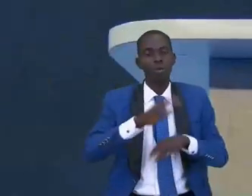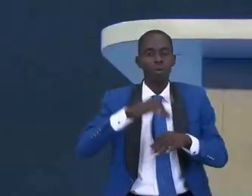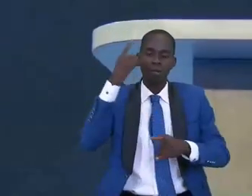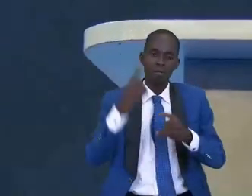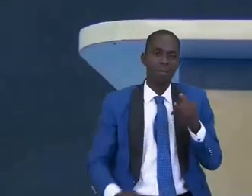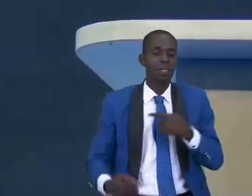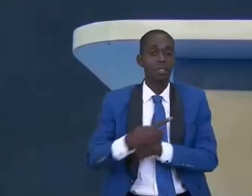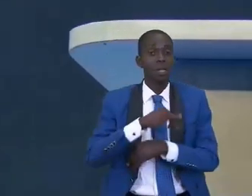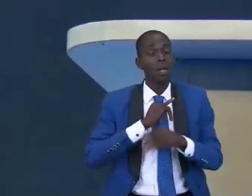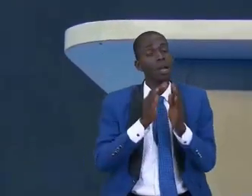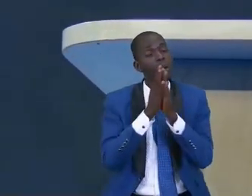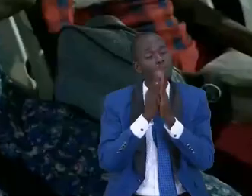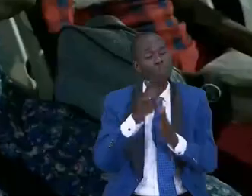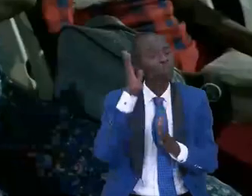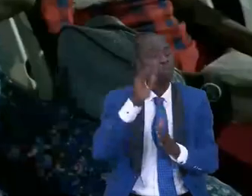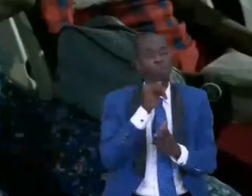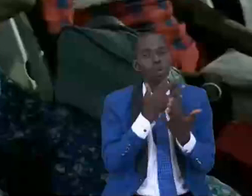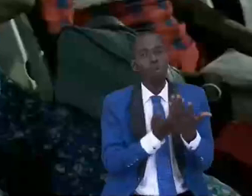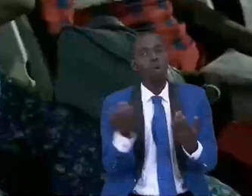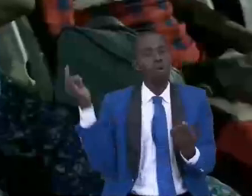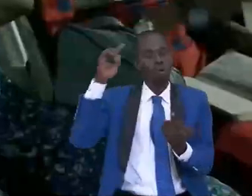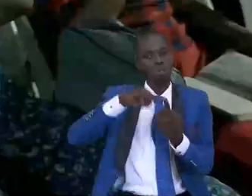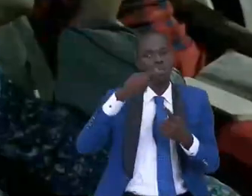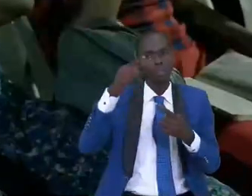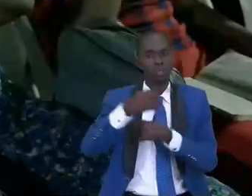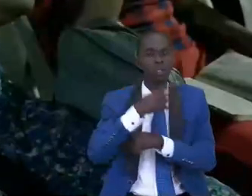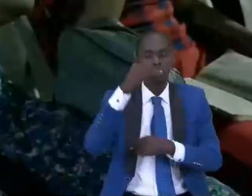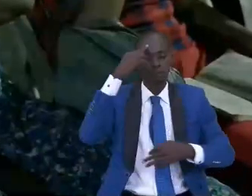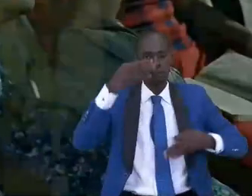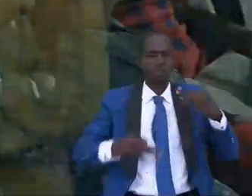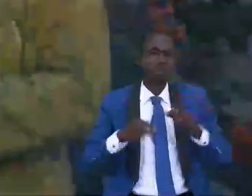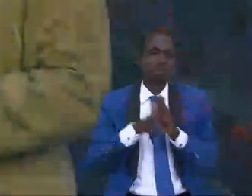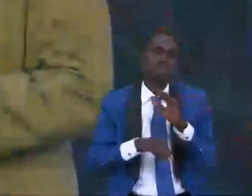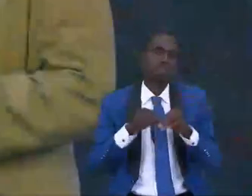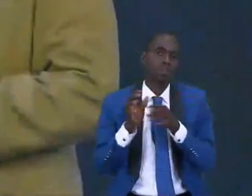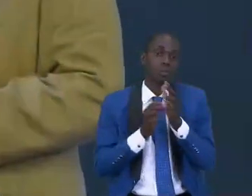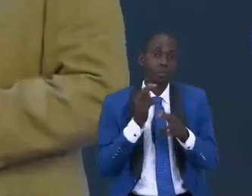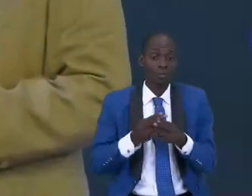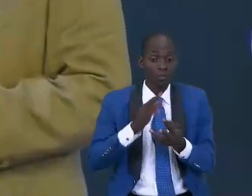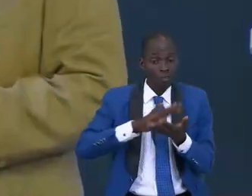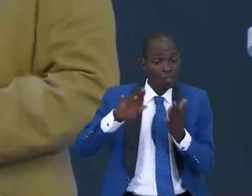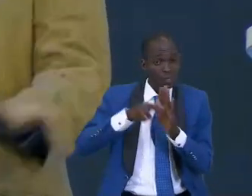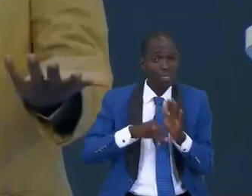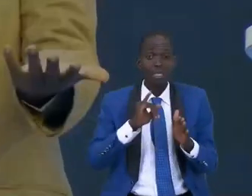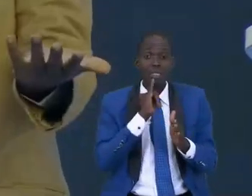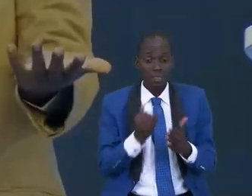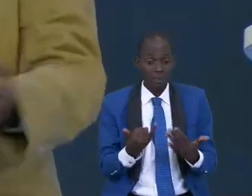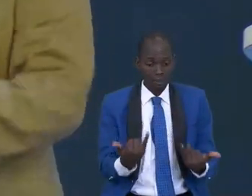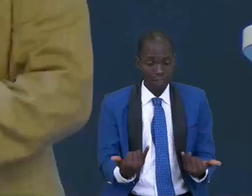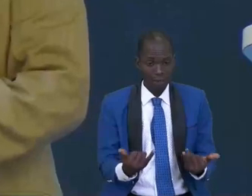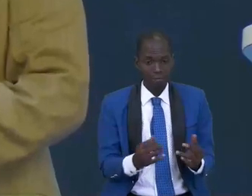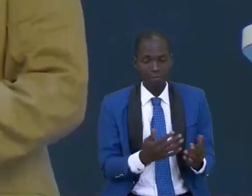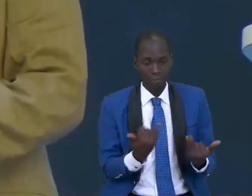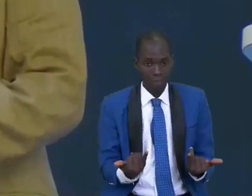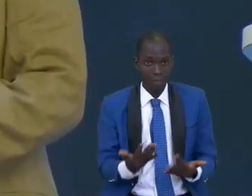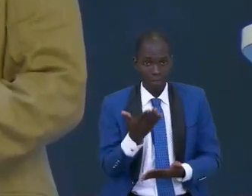dernier jour. Je prie que tu n'attendes pas ce jour-là du jugement. Le pardon est disponible ce